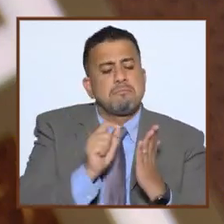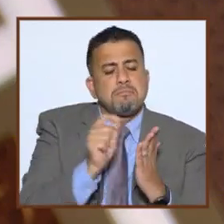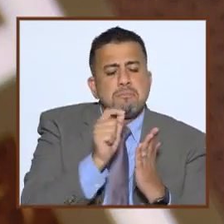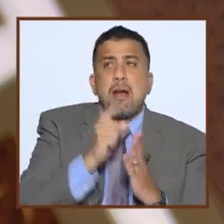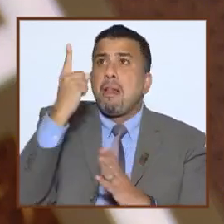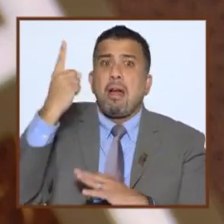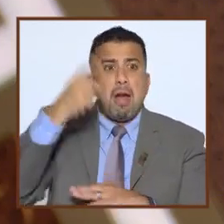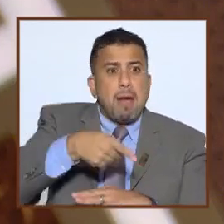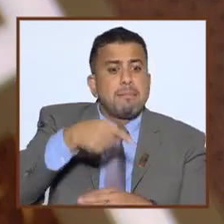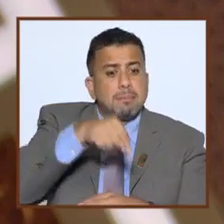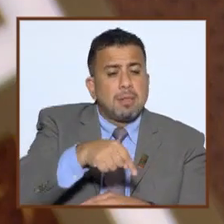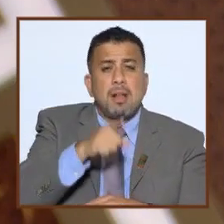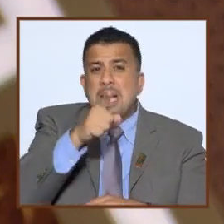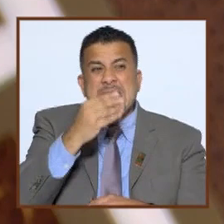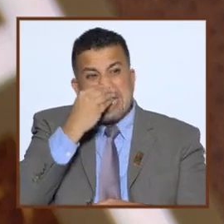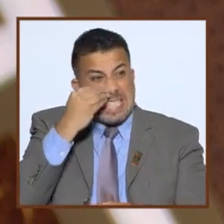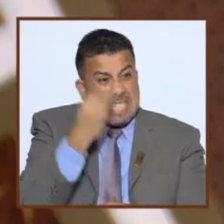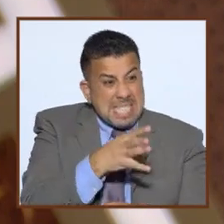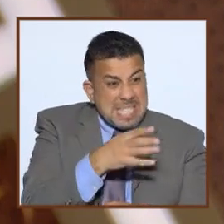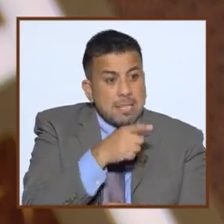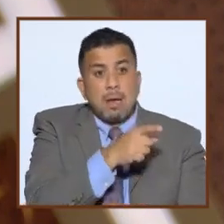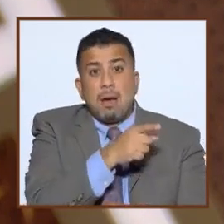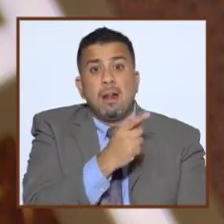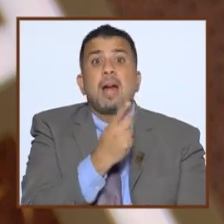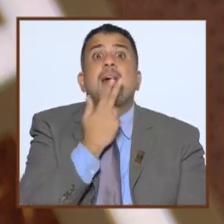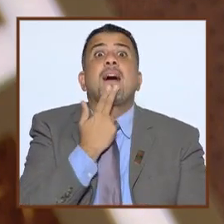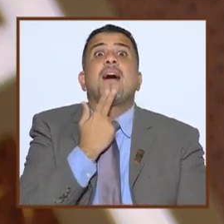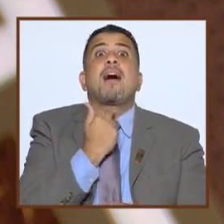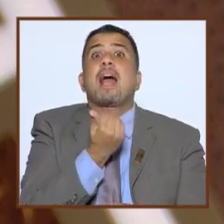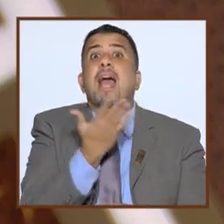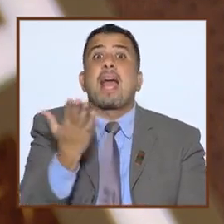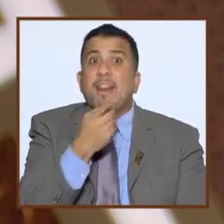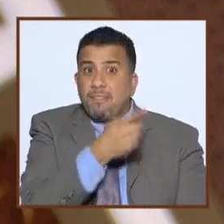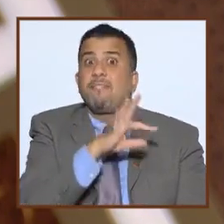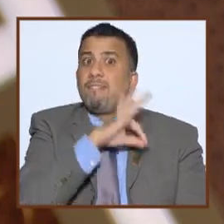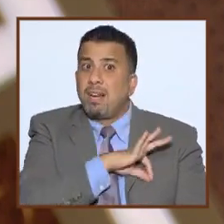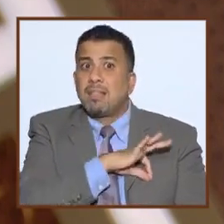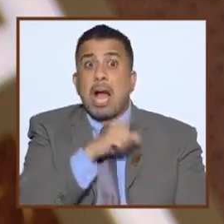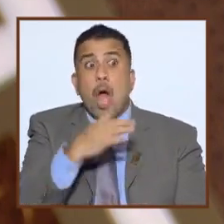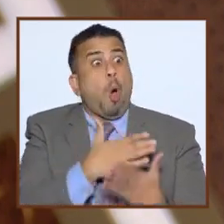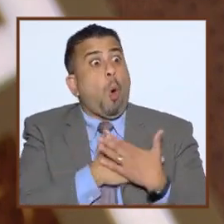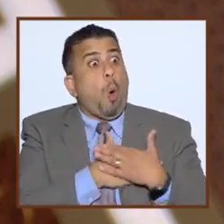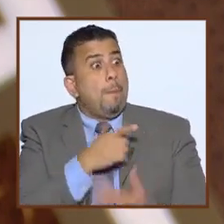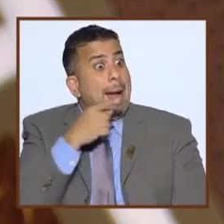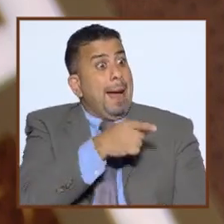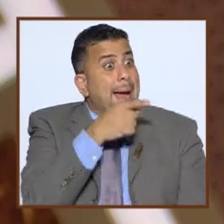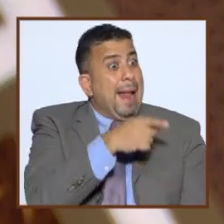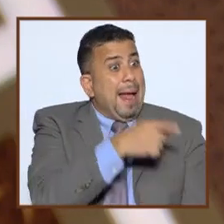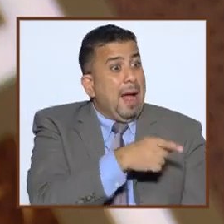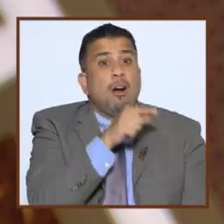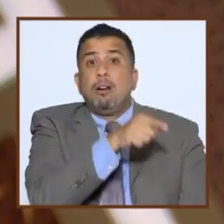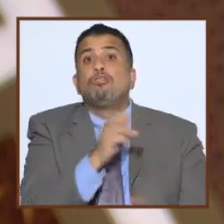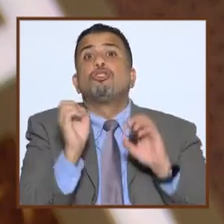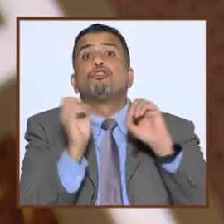تعالى يقول وعسى ان تكرهوا شيئا وهو خير لكم وعسى ان تحبوا شيئا وهو شر لكم والله